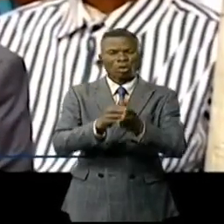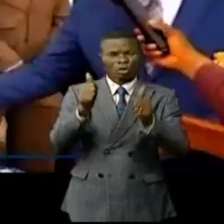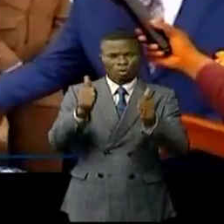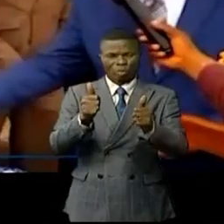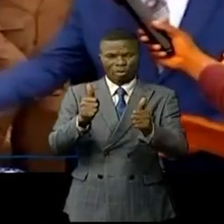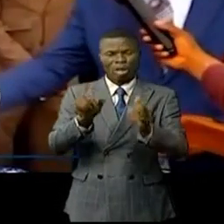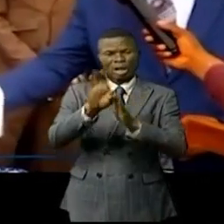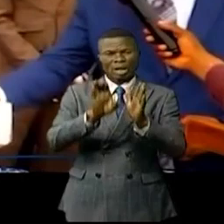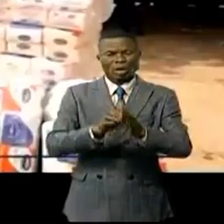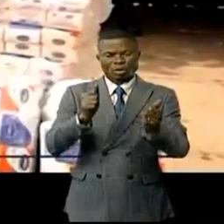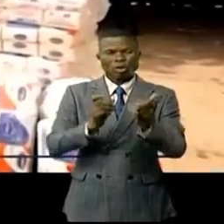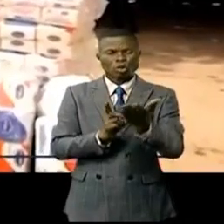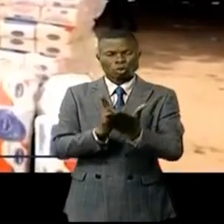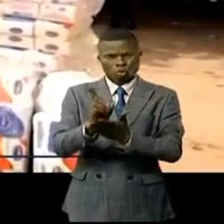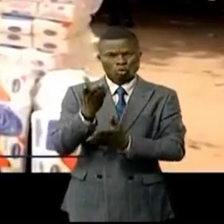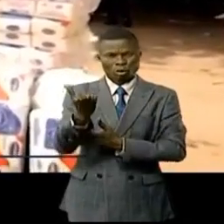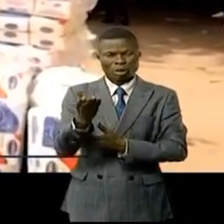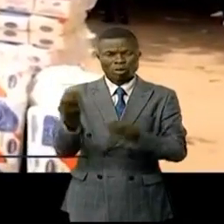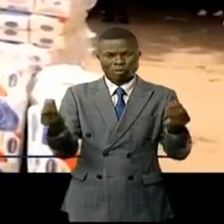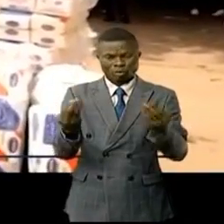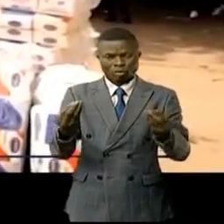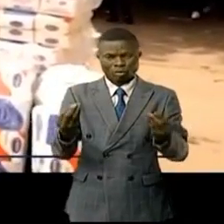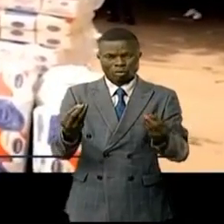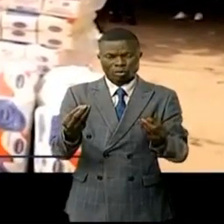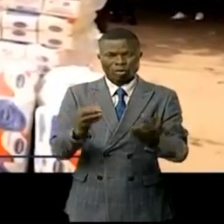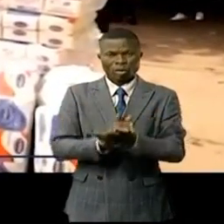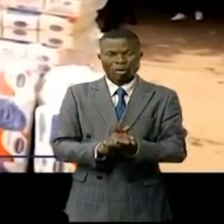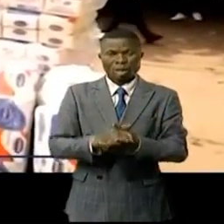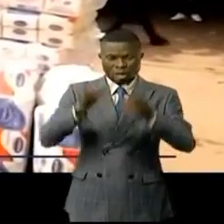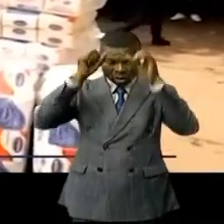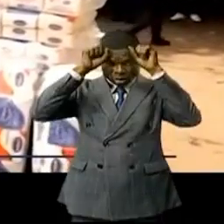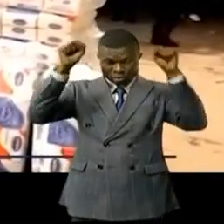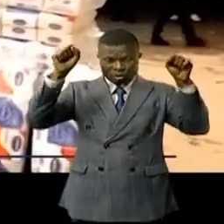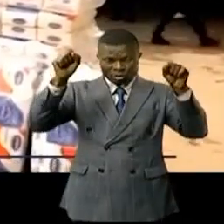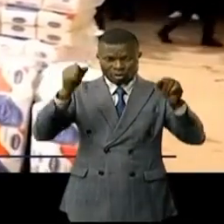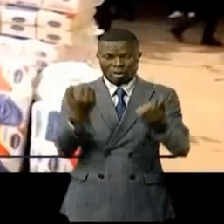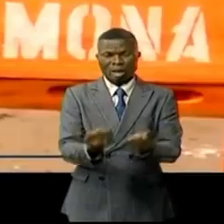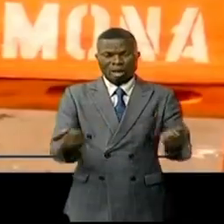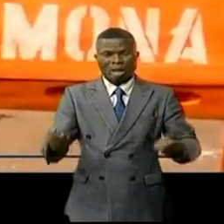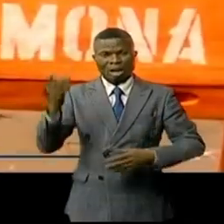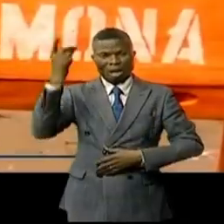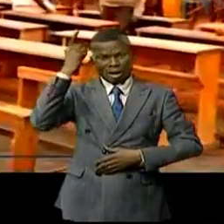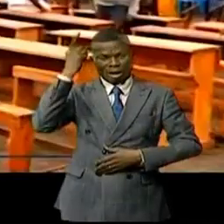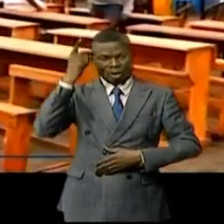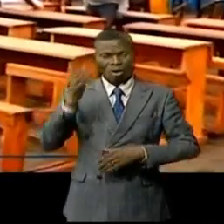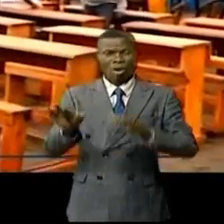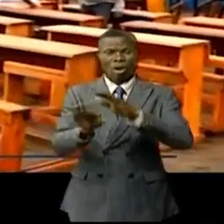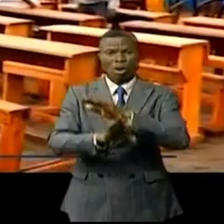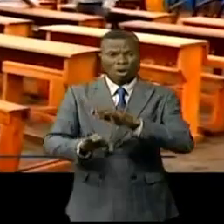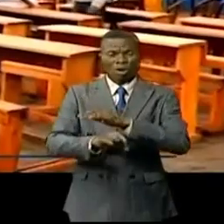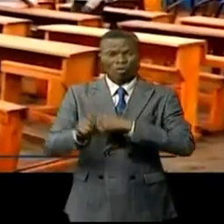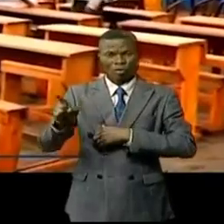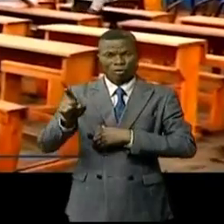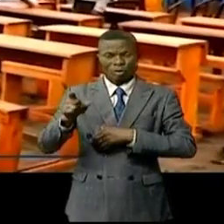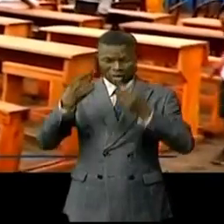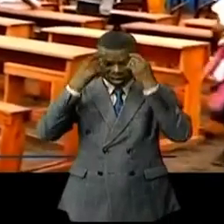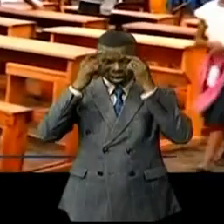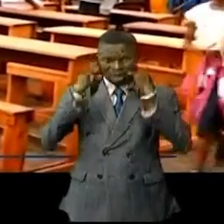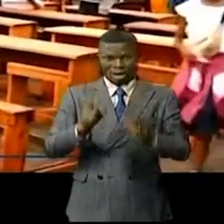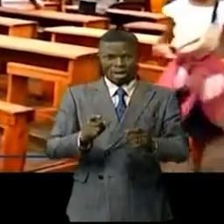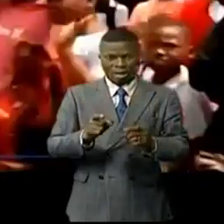est aussi un droit. Voilà pourquoi le président des Banakine et de la Fogomo a tenu aussi